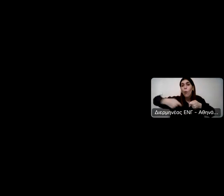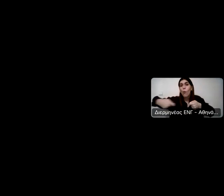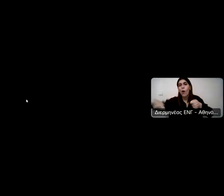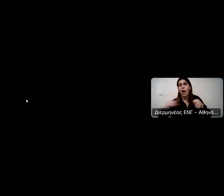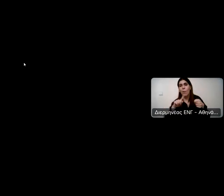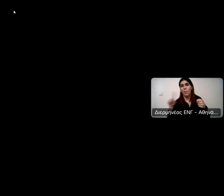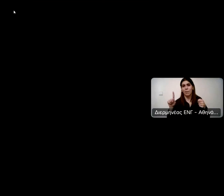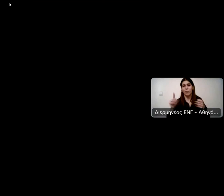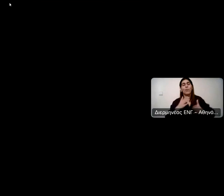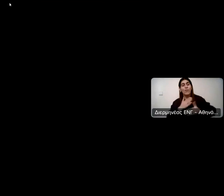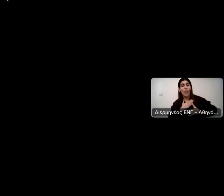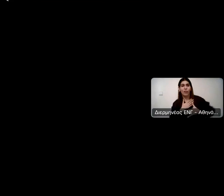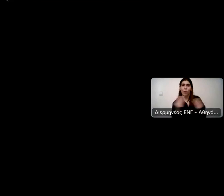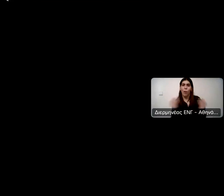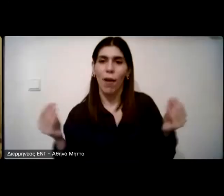και,